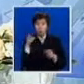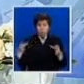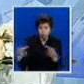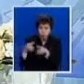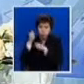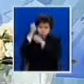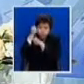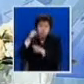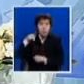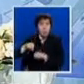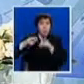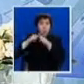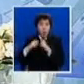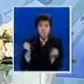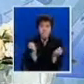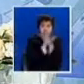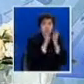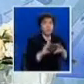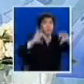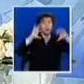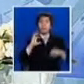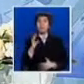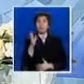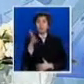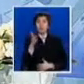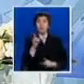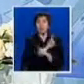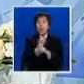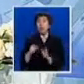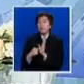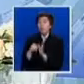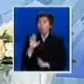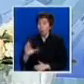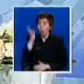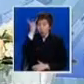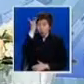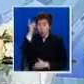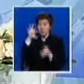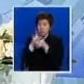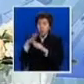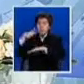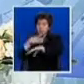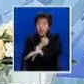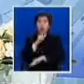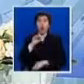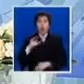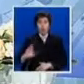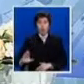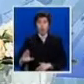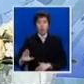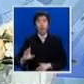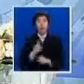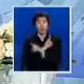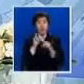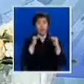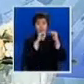นั้นเป็นเรื่องของการที่จะเป็นปฏิปักษ์กับรัฐบาลแต่เป็นการชุมนุมแสดงออกทางการเมืองแต่ทั้งนี้ทั้งนั้นครับสิทธิตาม